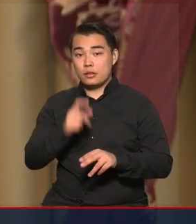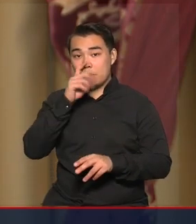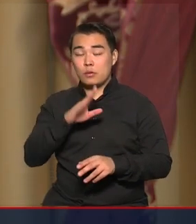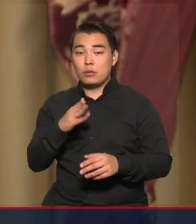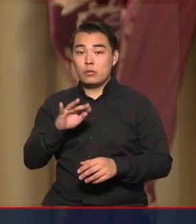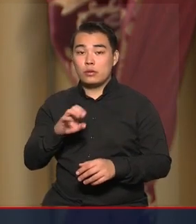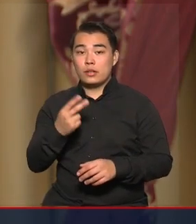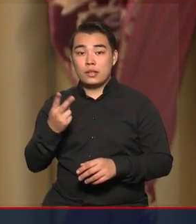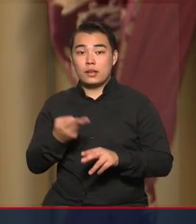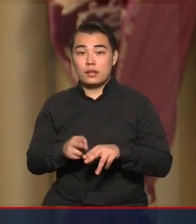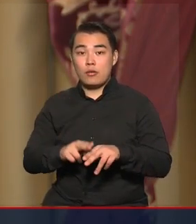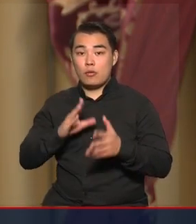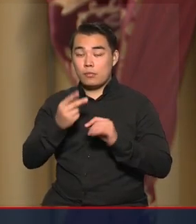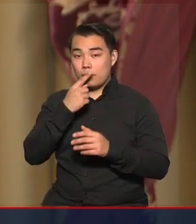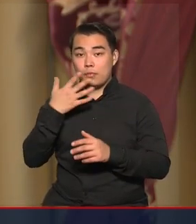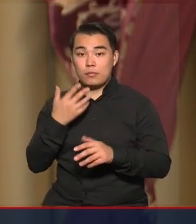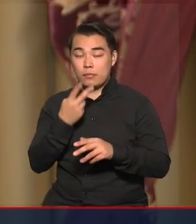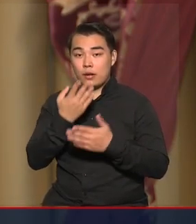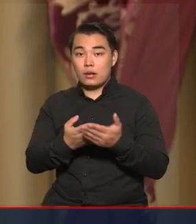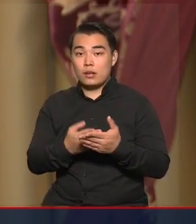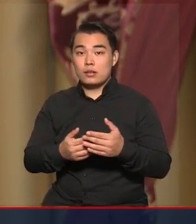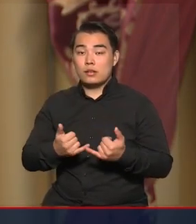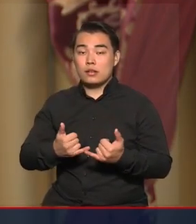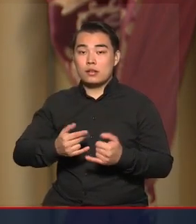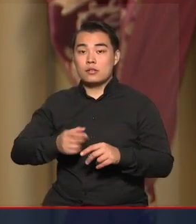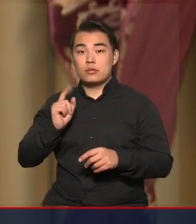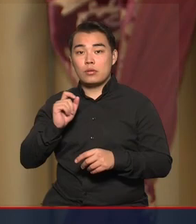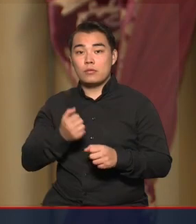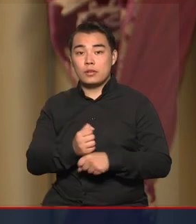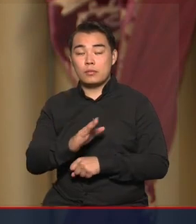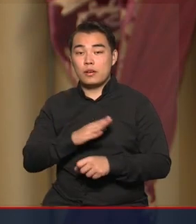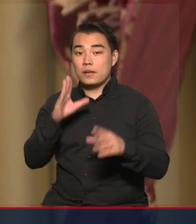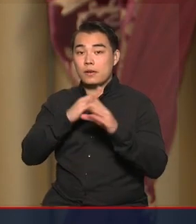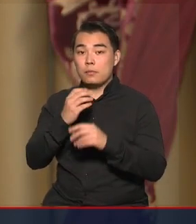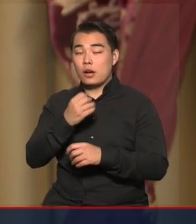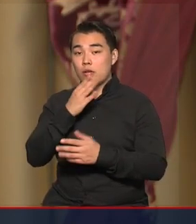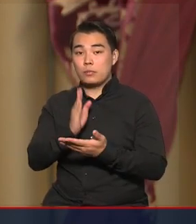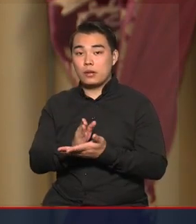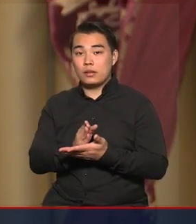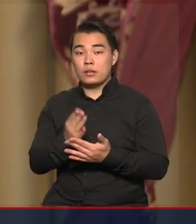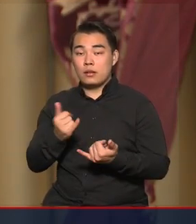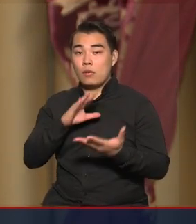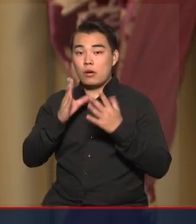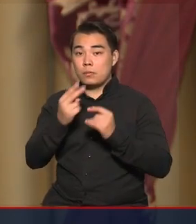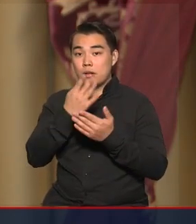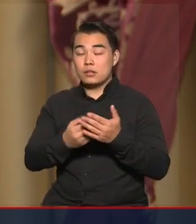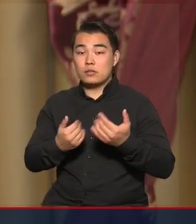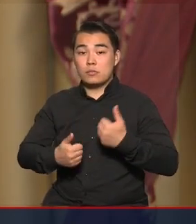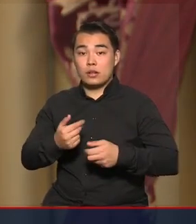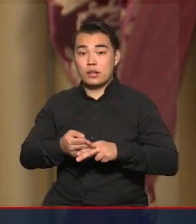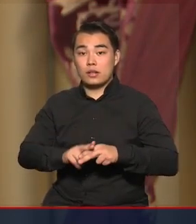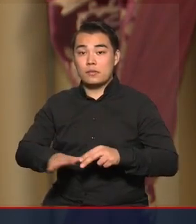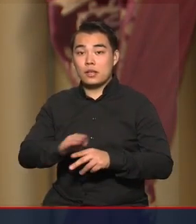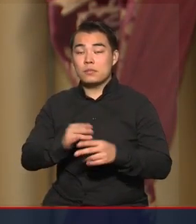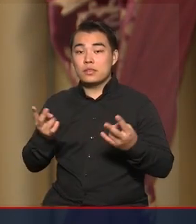Дота 2-ден Эриятта өткен әлем чемпионатында алтын жүлде алдық. Демек, мүмкіндігіміз жақсы. Жалпы бұл спорт туралы айтсақ, өте